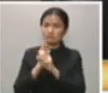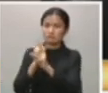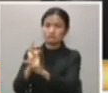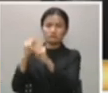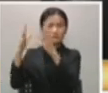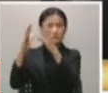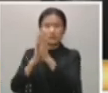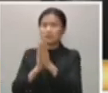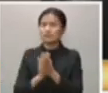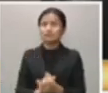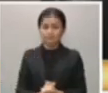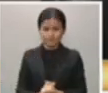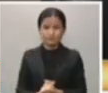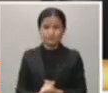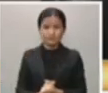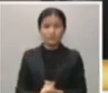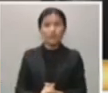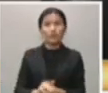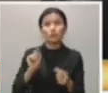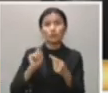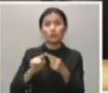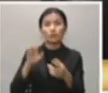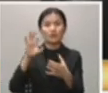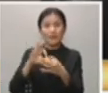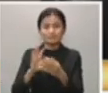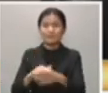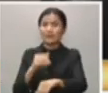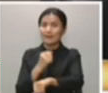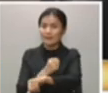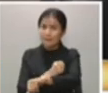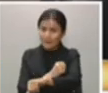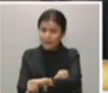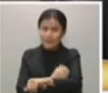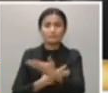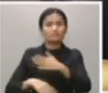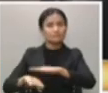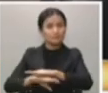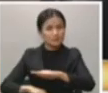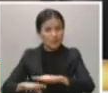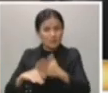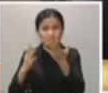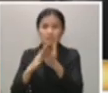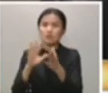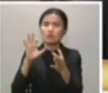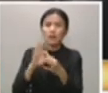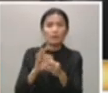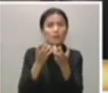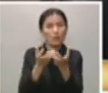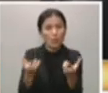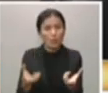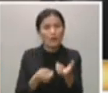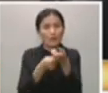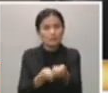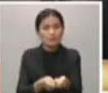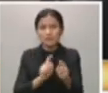ว้ทั้งเรื่องค่าแรงขั้นต่ำเรื่องพืชผลการเกษตรและเรื่องลดภาษีเงิน